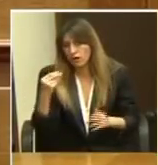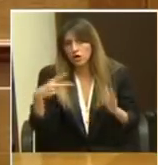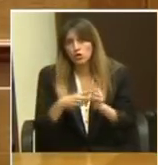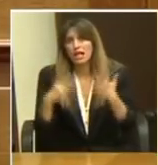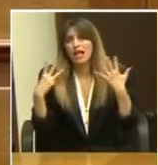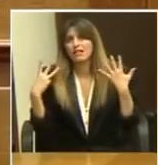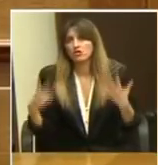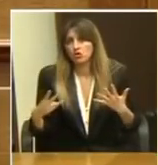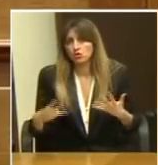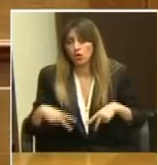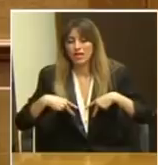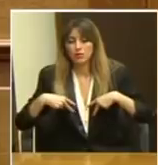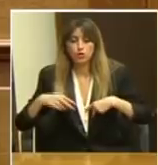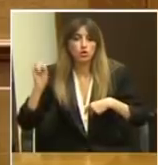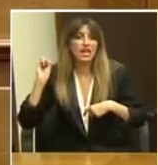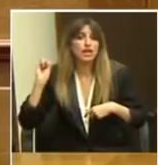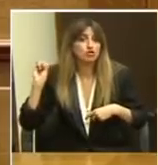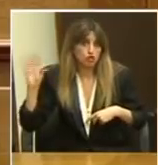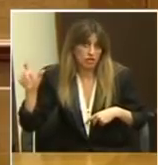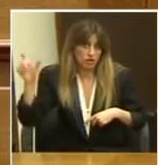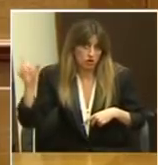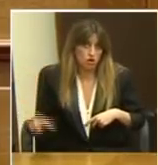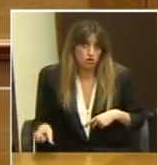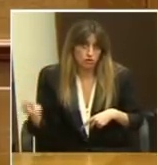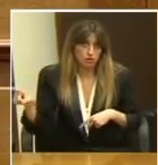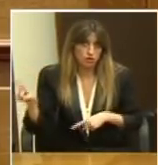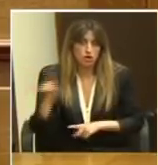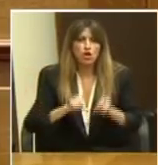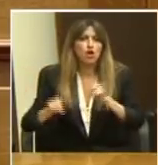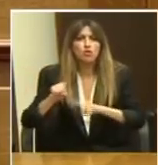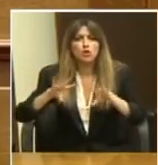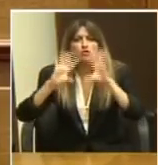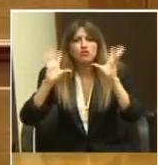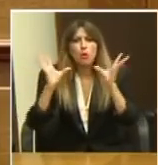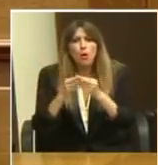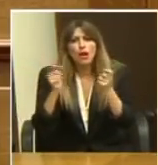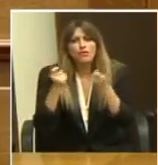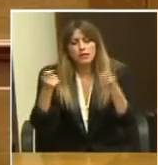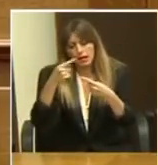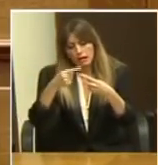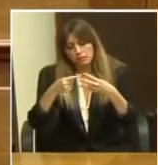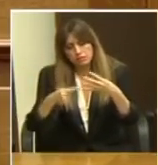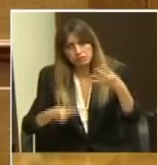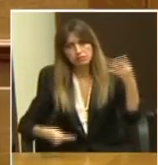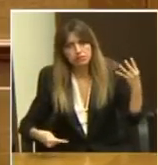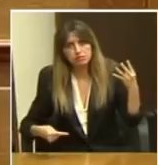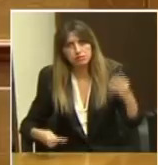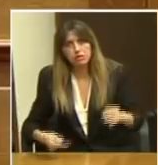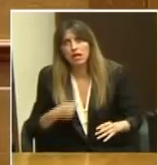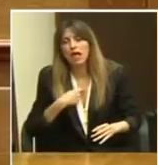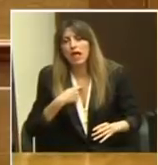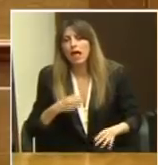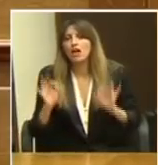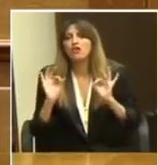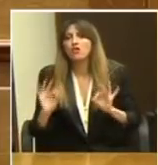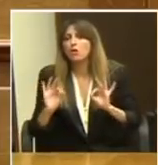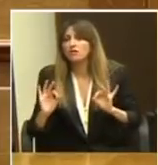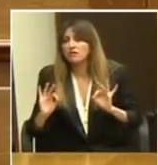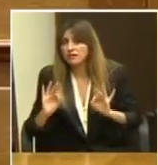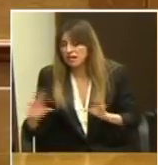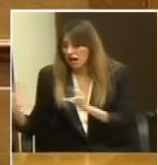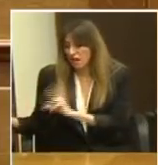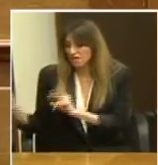Υπουργός των Εξωτερικών? Εγώ πάντως είμαι διατεθειμένη να αποδεχτώ αυτό που απέκρυψε ο πατέρας μου το 1993,